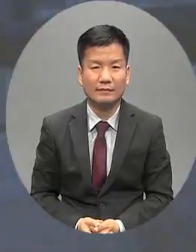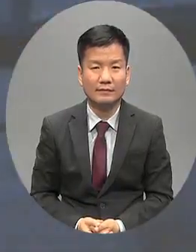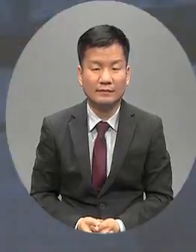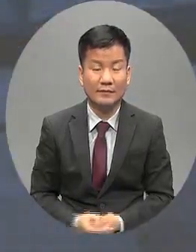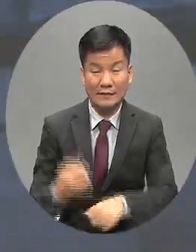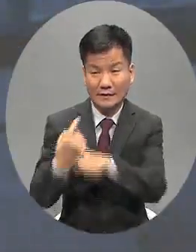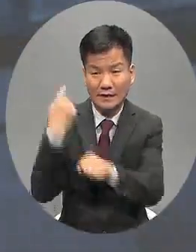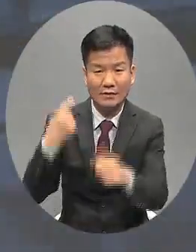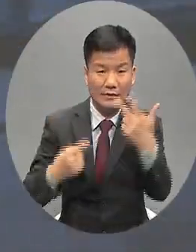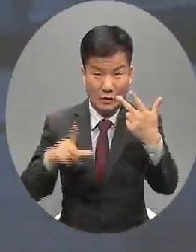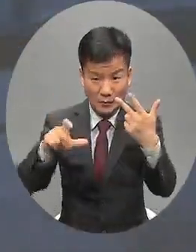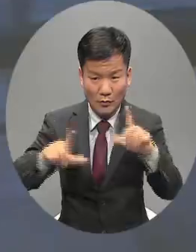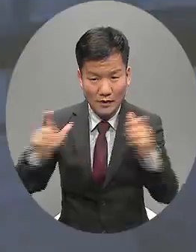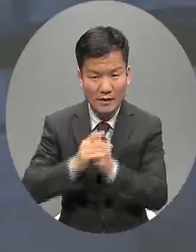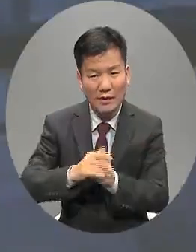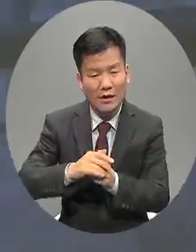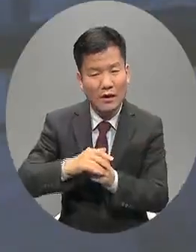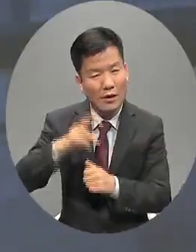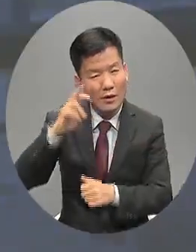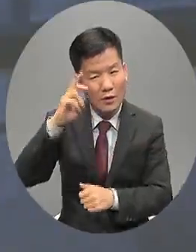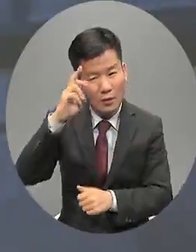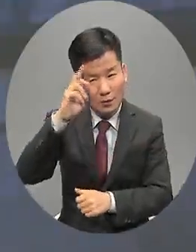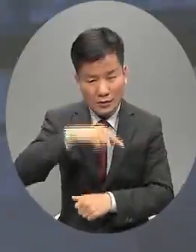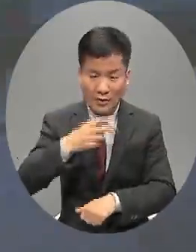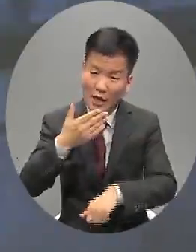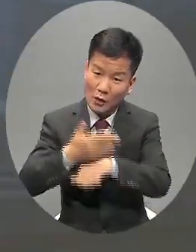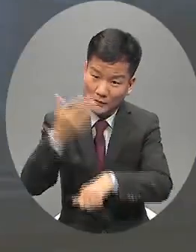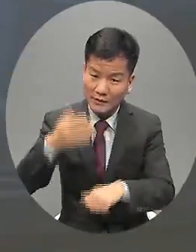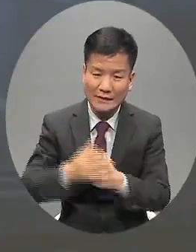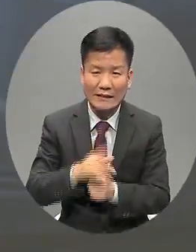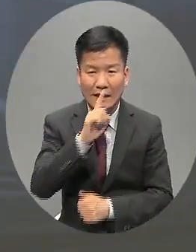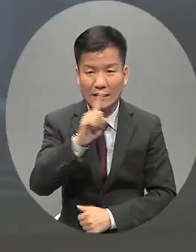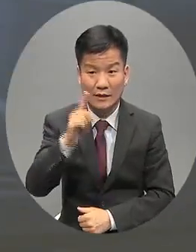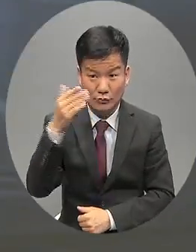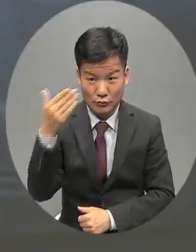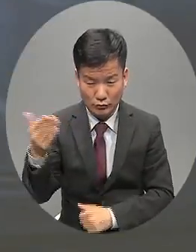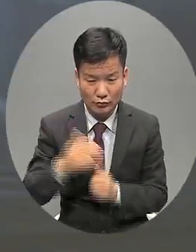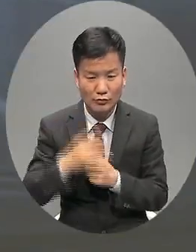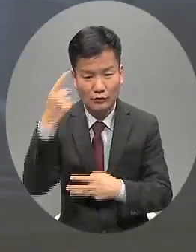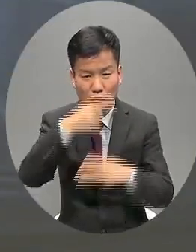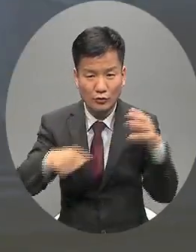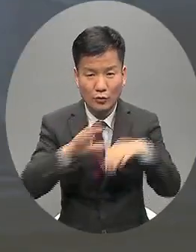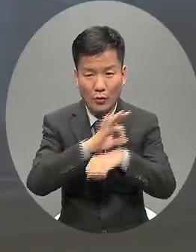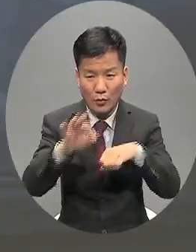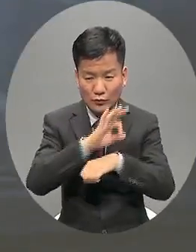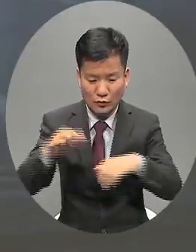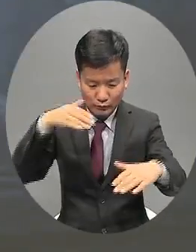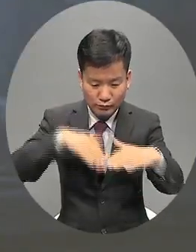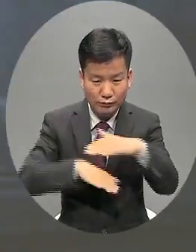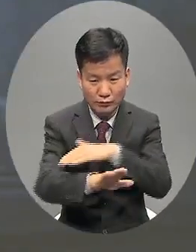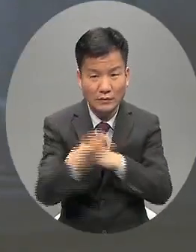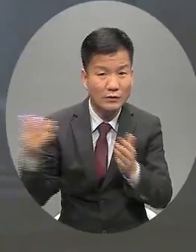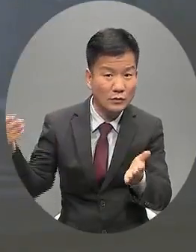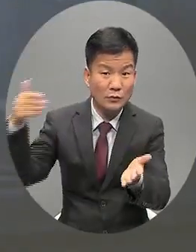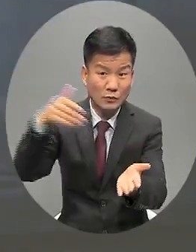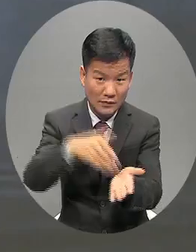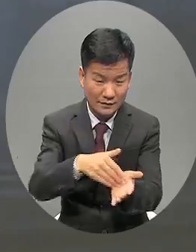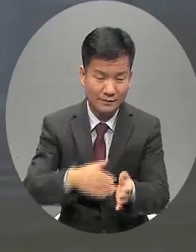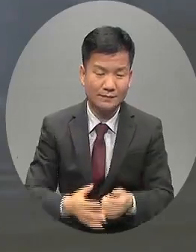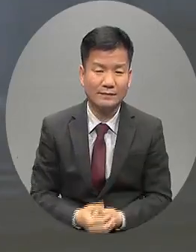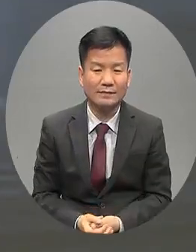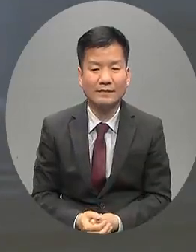지난해 7월 15일 오전 9시를 넘긴 시각 119 소방차가 청주 오송 궁평 2 지하차도 앞에